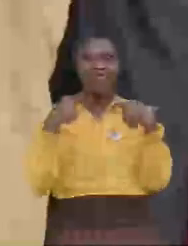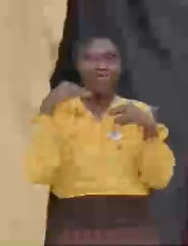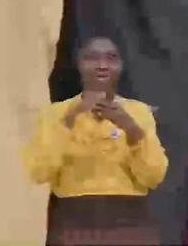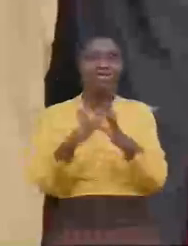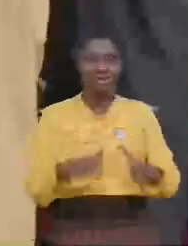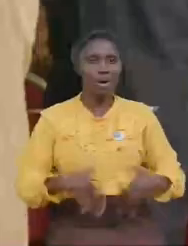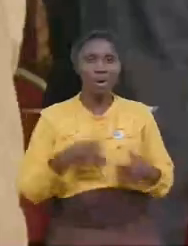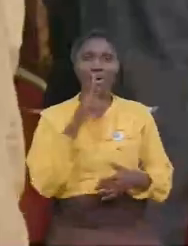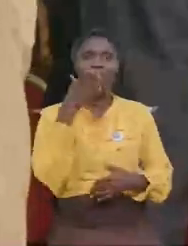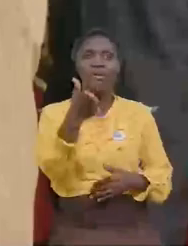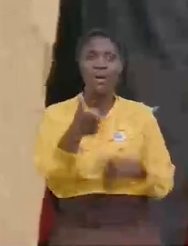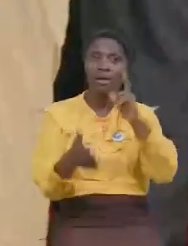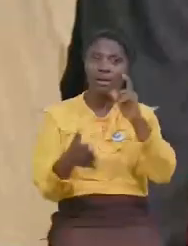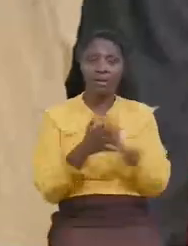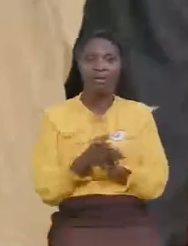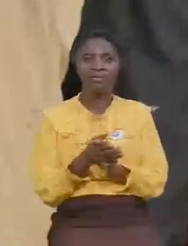es-tu?